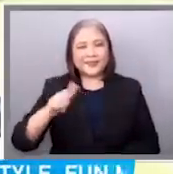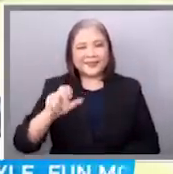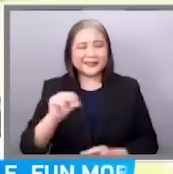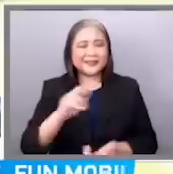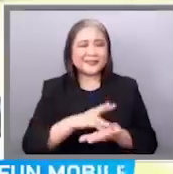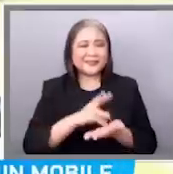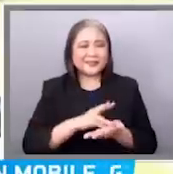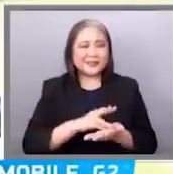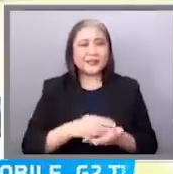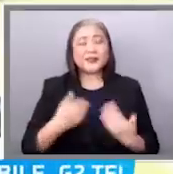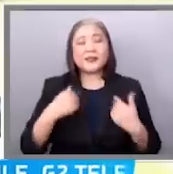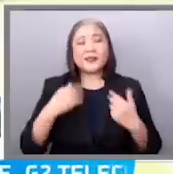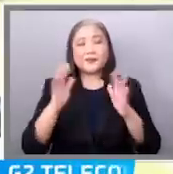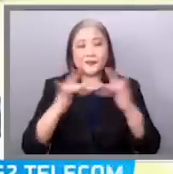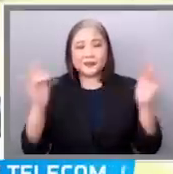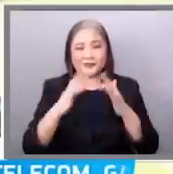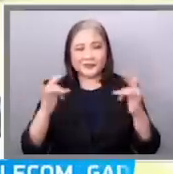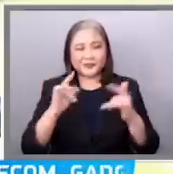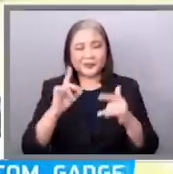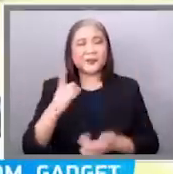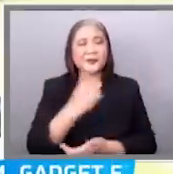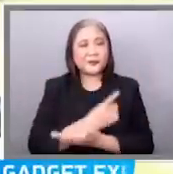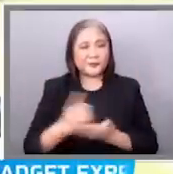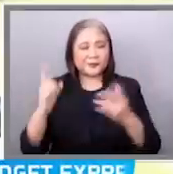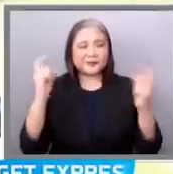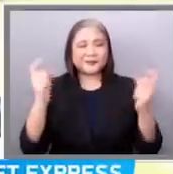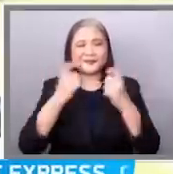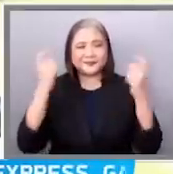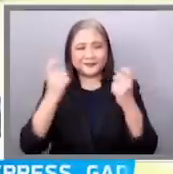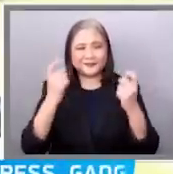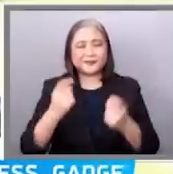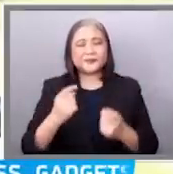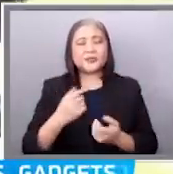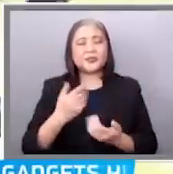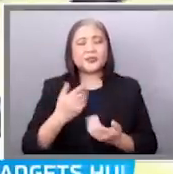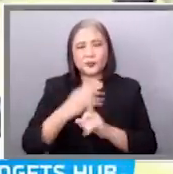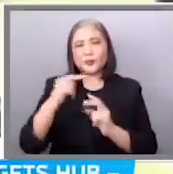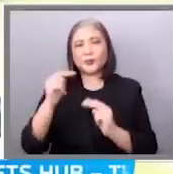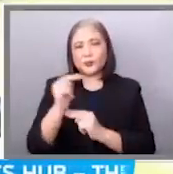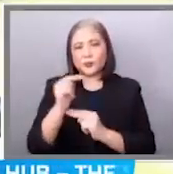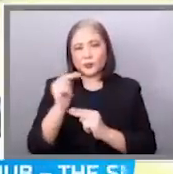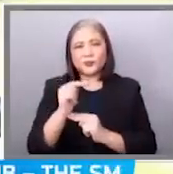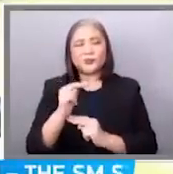na isang linggong selebrasyon tuwing undas. Balik sa inyo, Rafi.